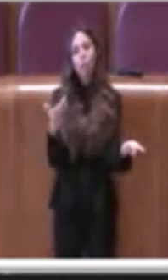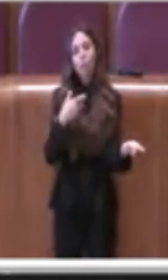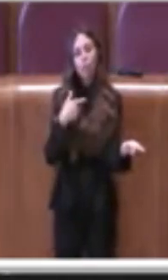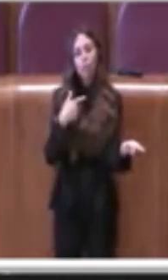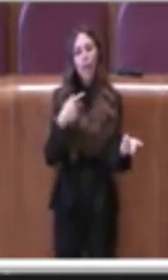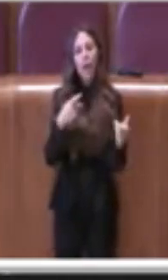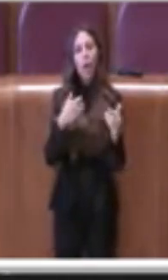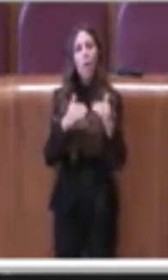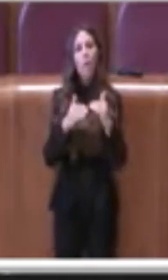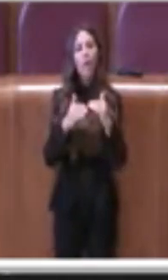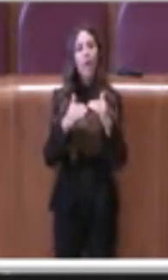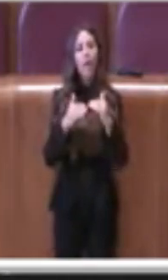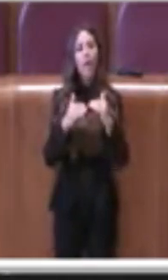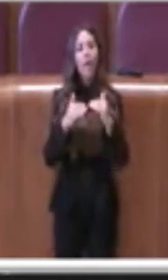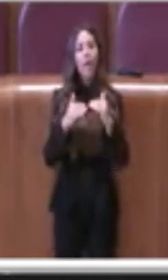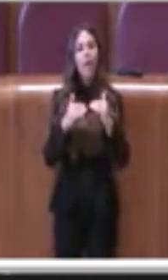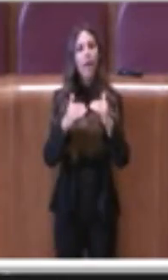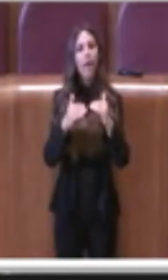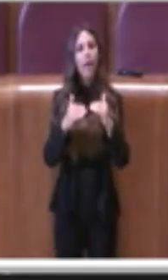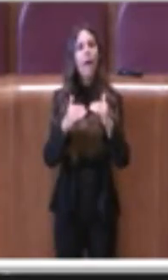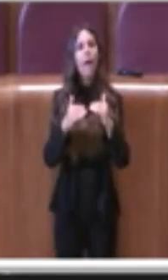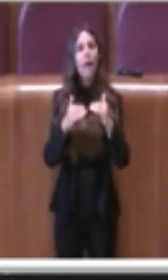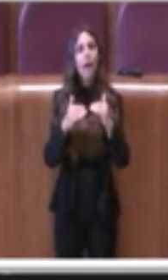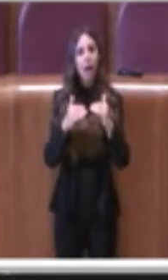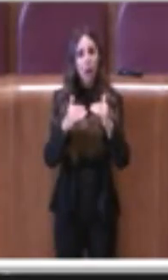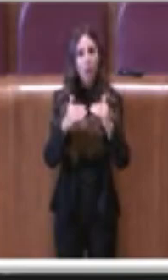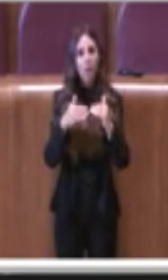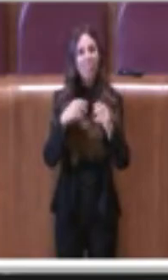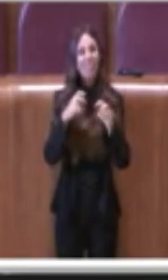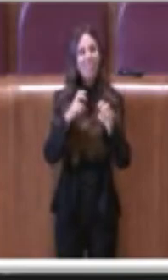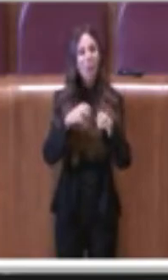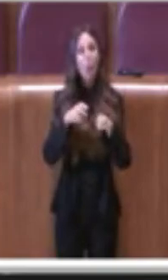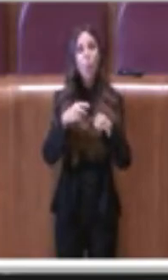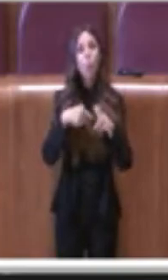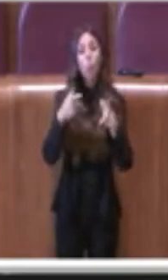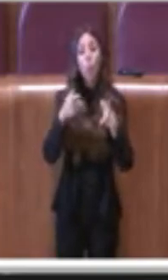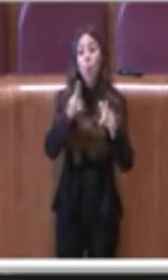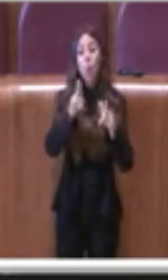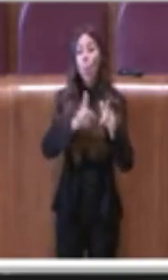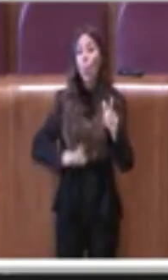equilibrio all'ecosistema, che è quello appunto sull'apicoltura urbana, e anche lì